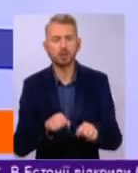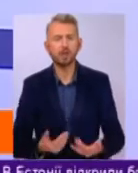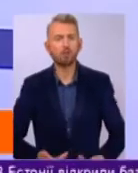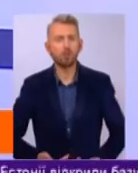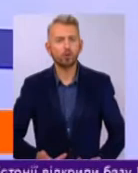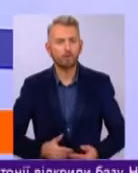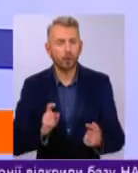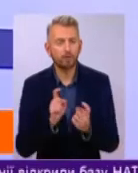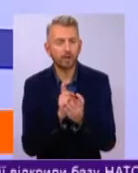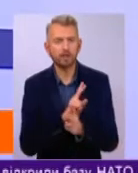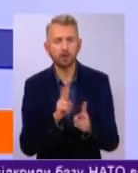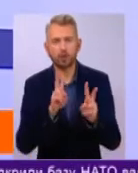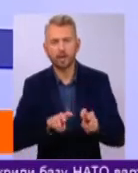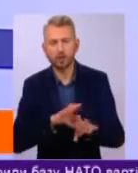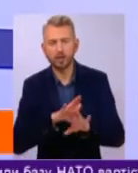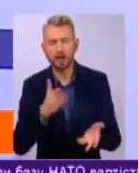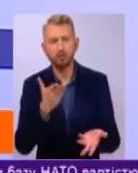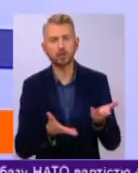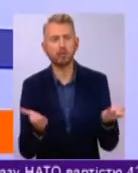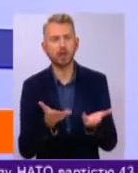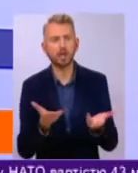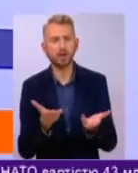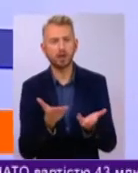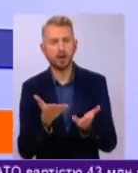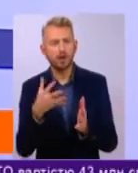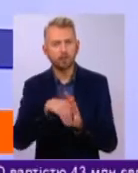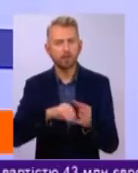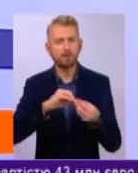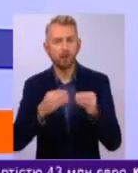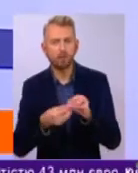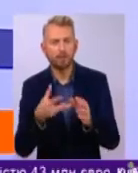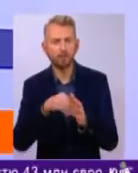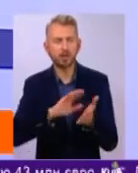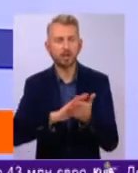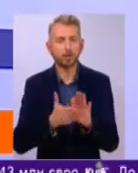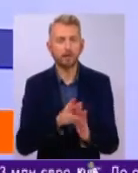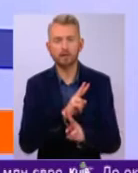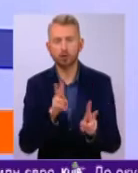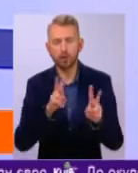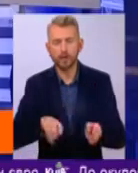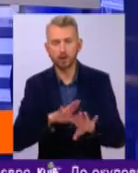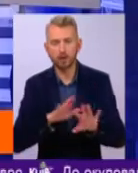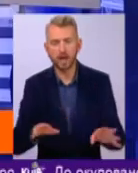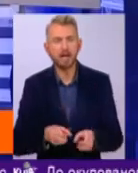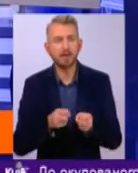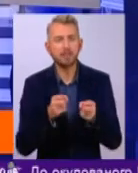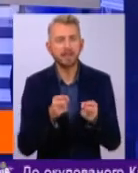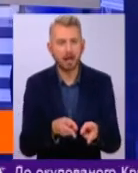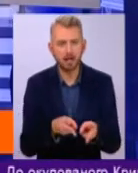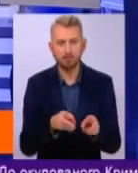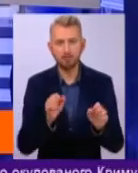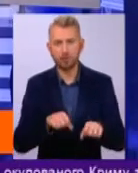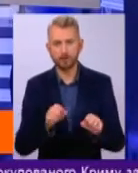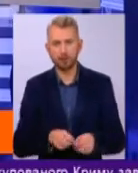побутових конфліктів, ніхто не розглядає, можливо, якісь внутрішні проблеми, внутрішні ситуації, ніхто не розглядає навіть кримінальні, взагалі,